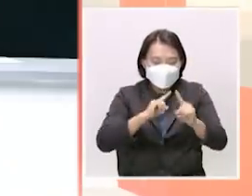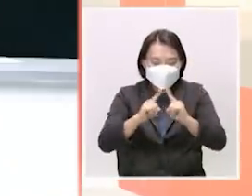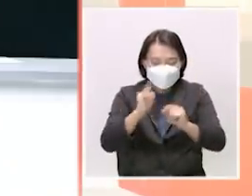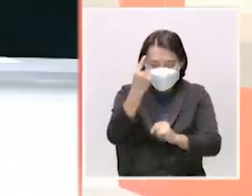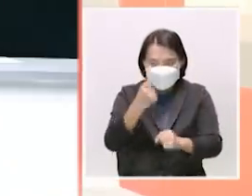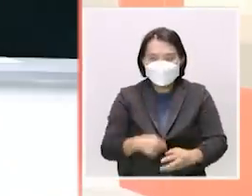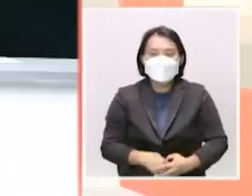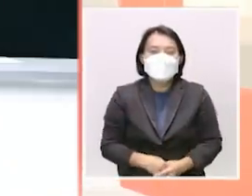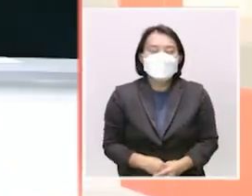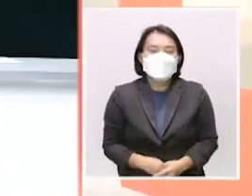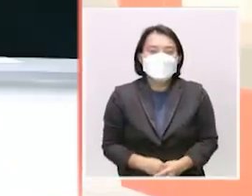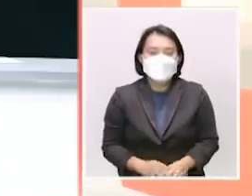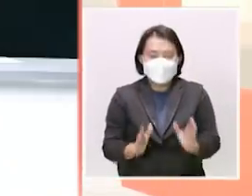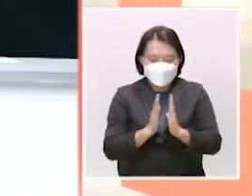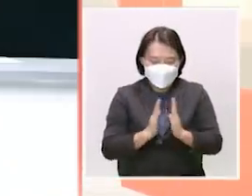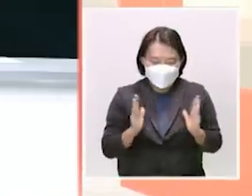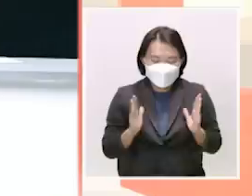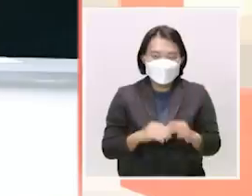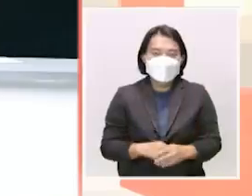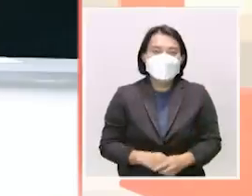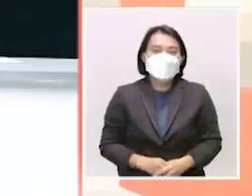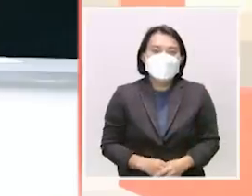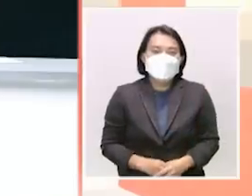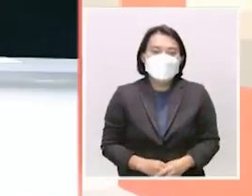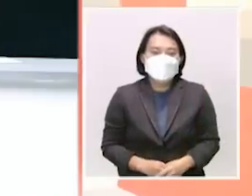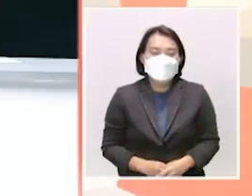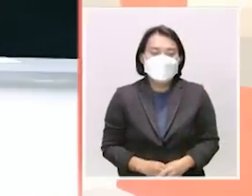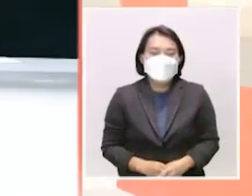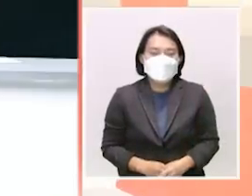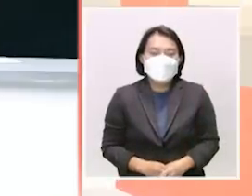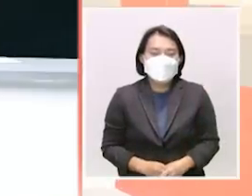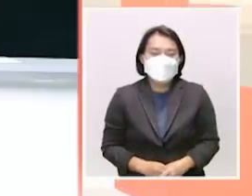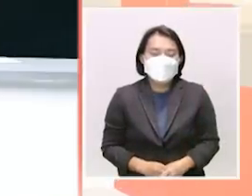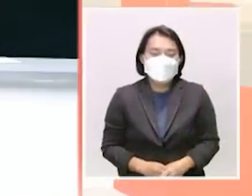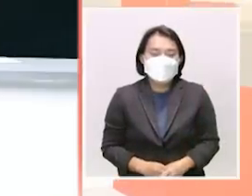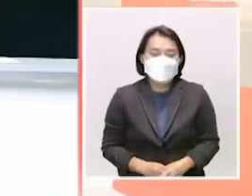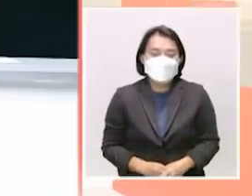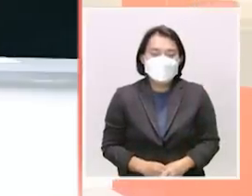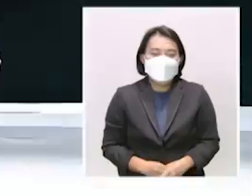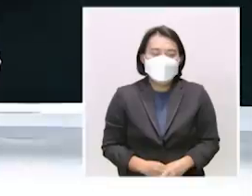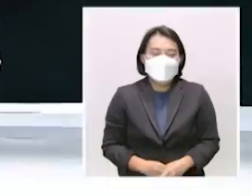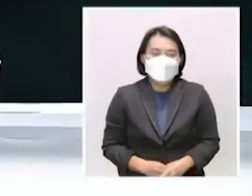ูคยใหม่ขบคุณครั ขบบคครั สวสดครั